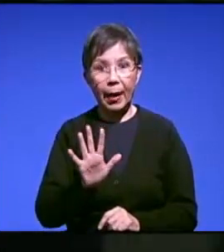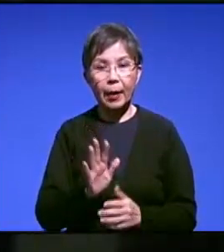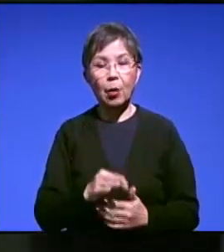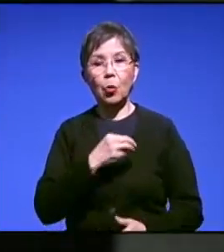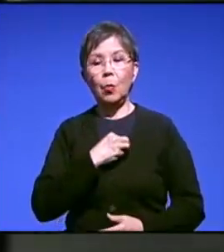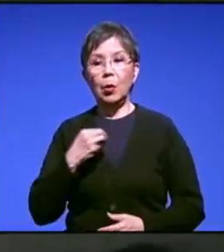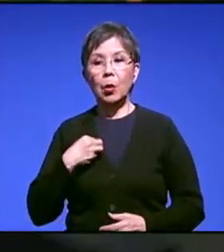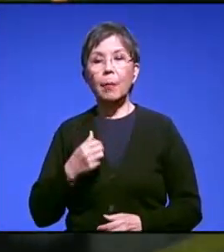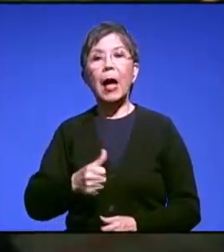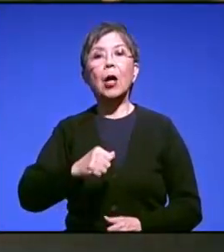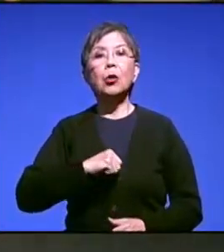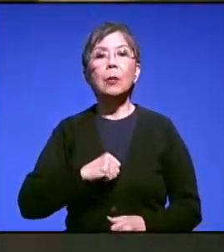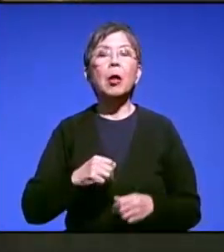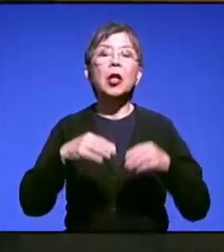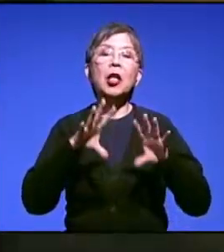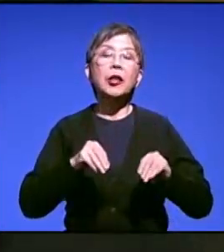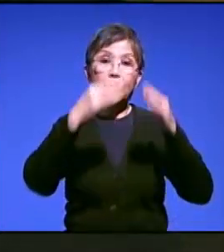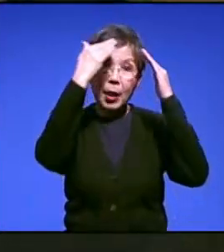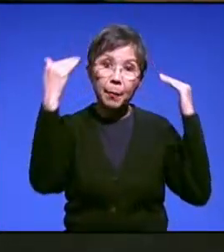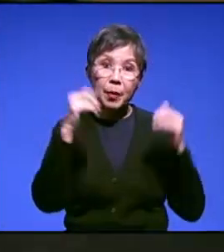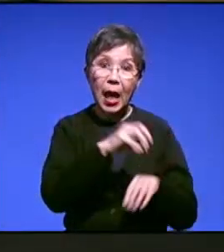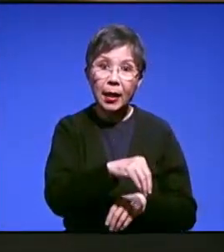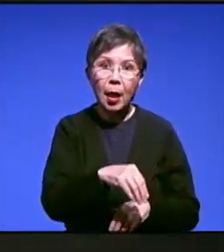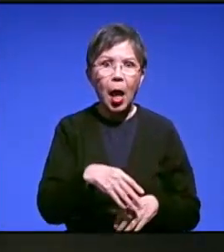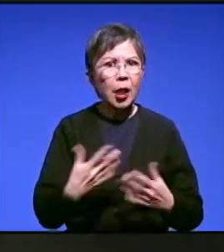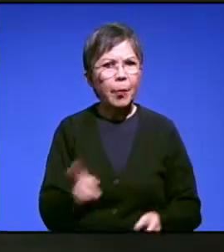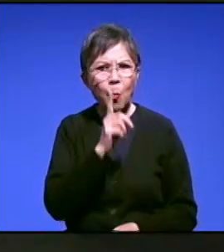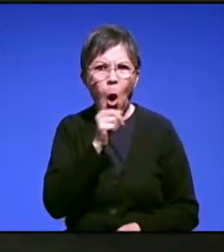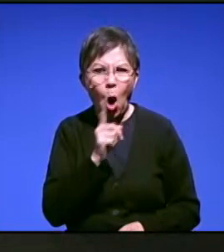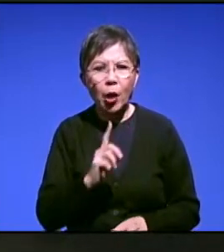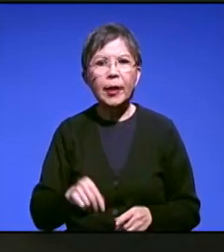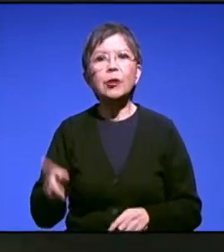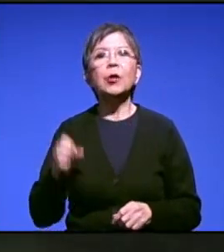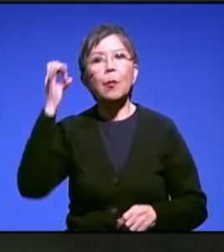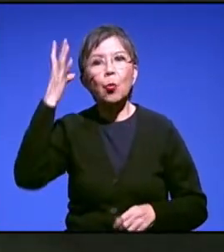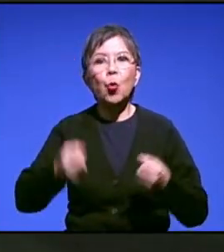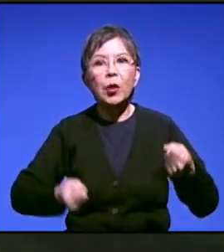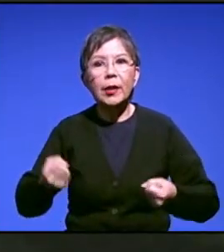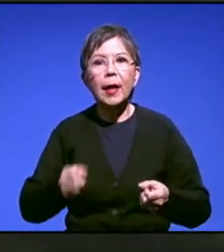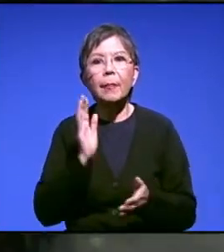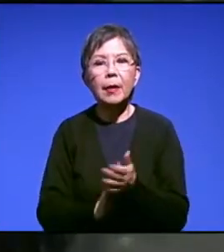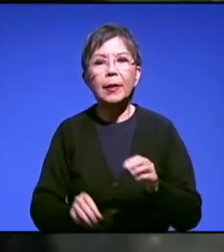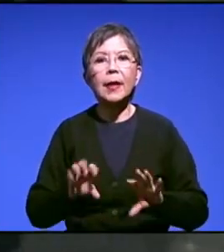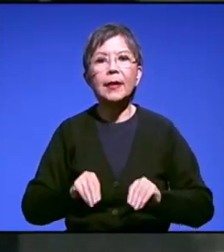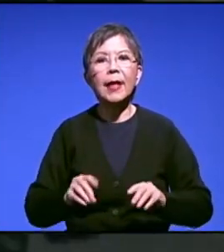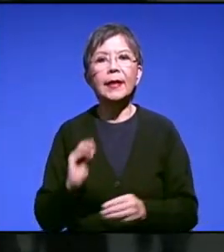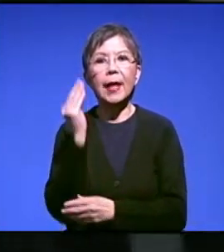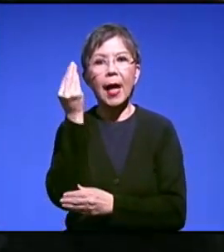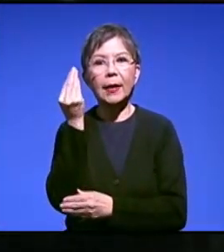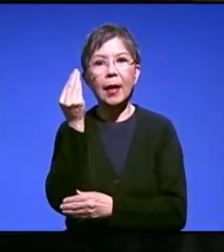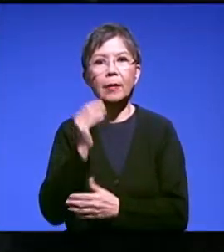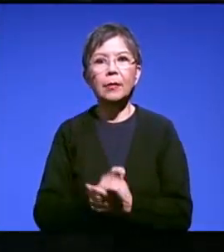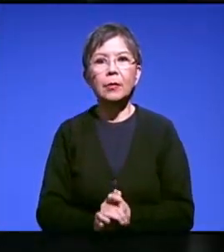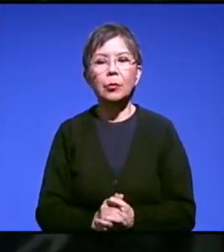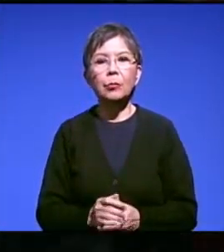diperiksa, pasien mengaku sebagai petani. Tapi belakangan diketahui ia bekerja sebagai sopir dan pernah bekerja di Jakarta untuk mengirim